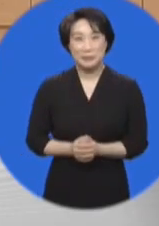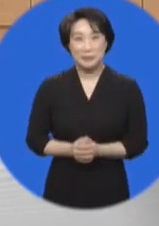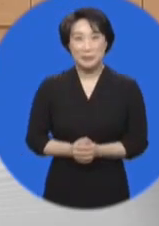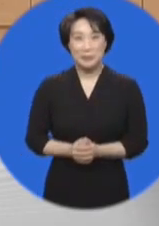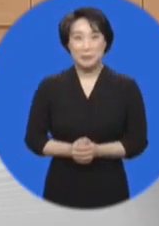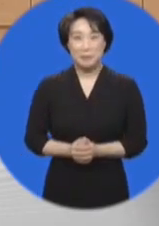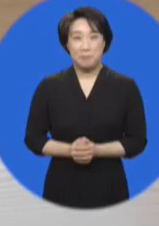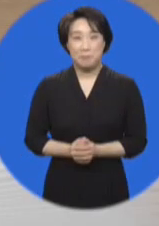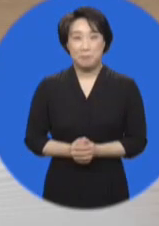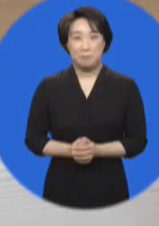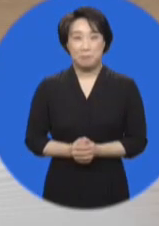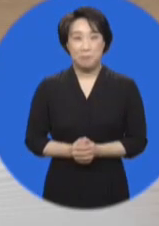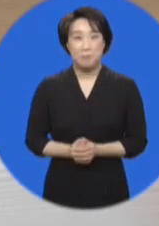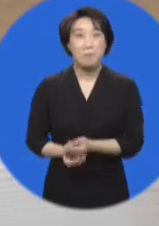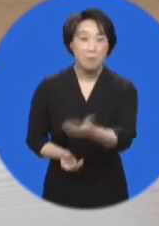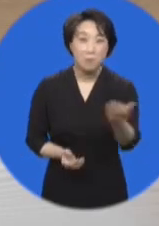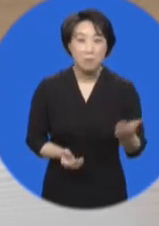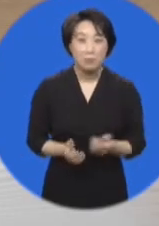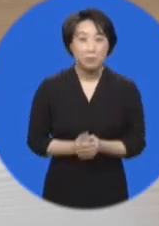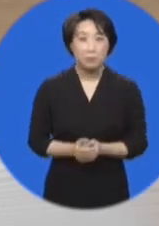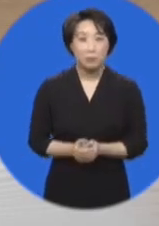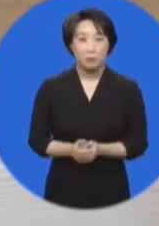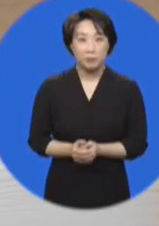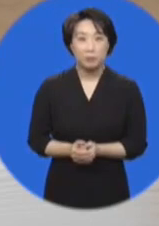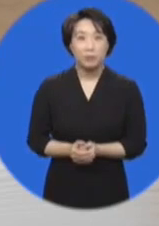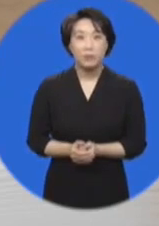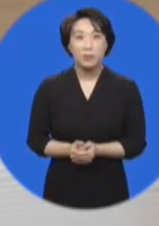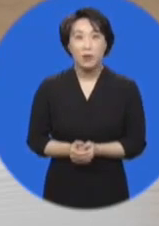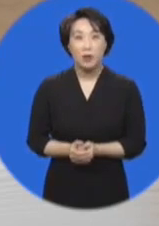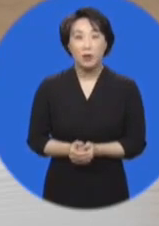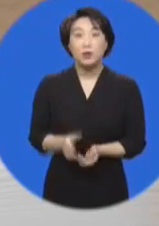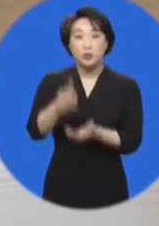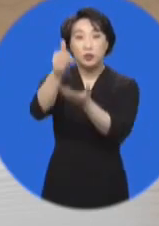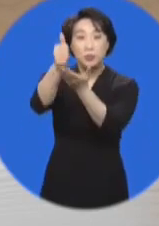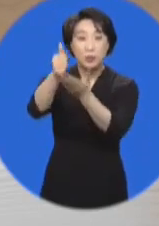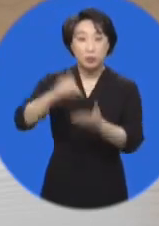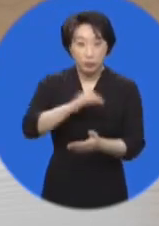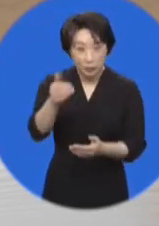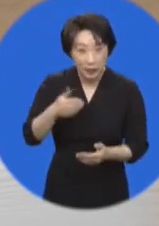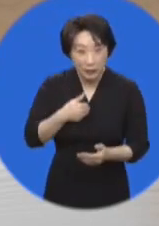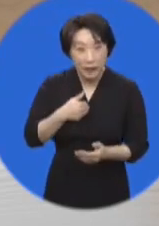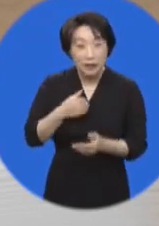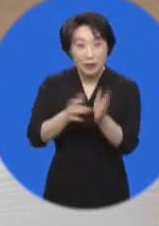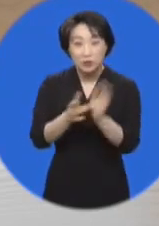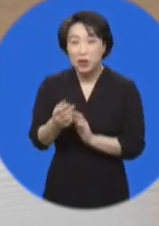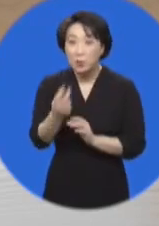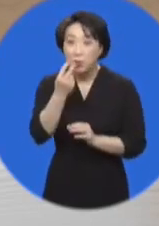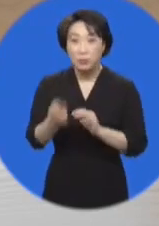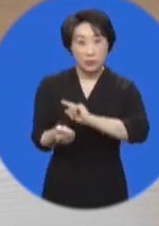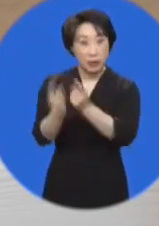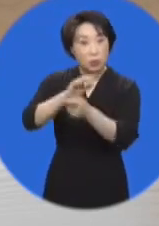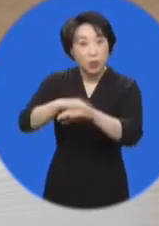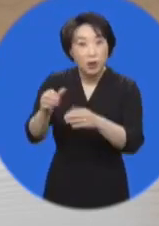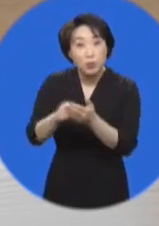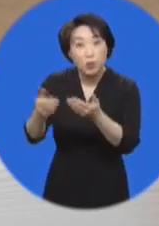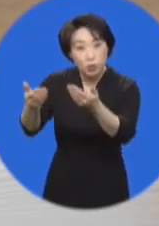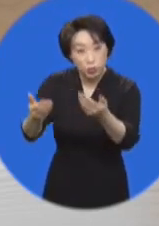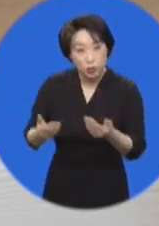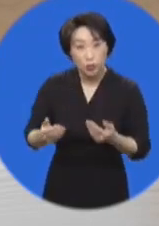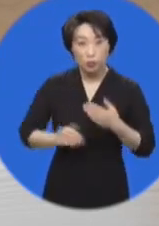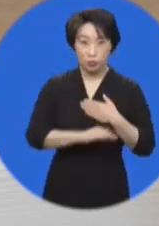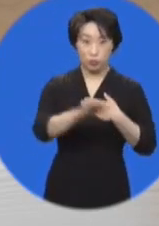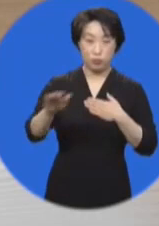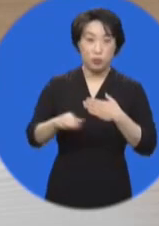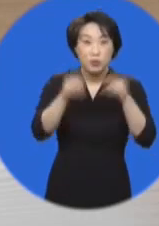예. 여러분 우리 주님이 우리에게 자기 목숨을 대속물로 주셔서